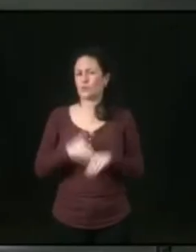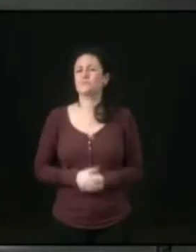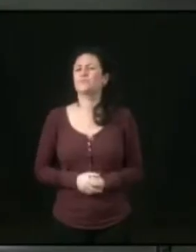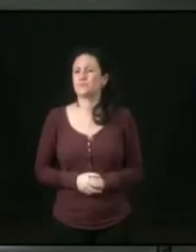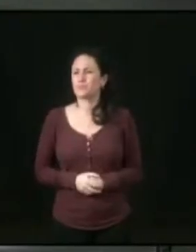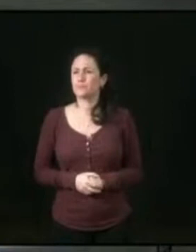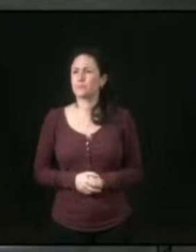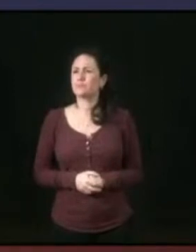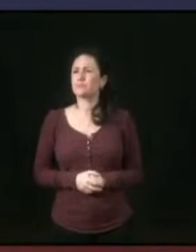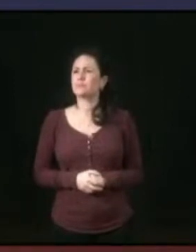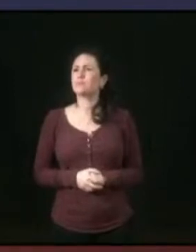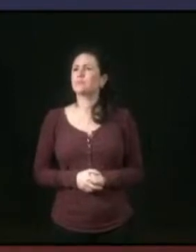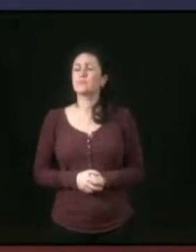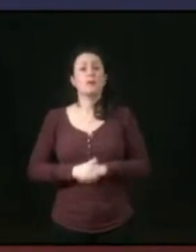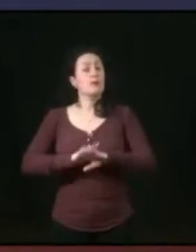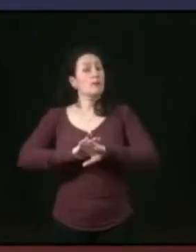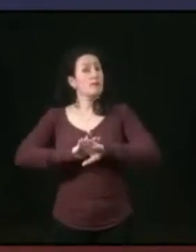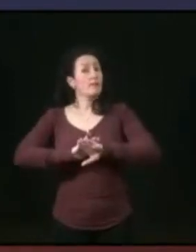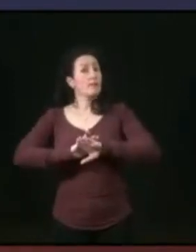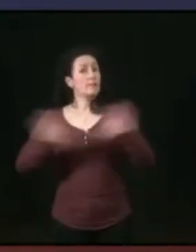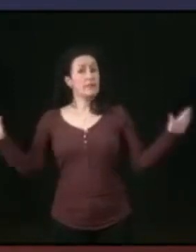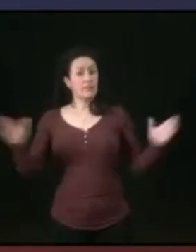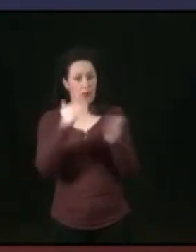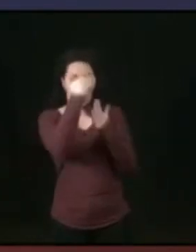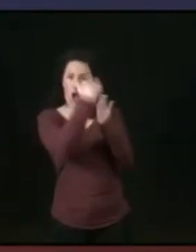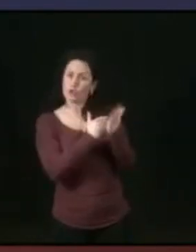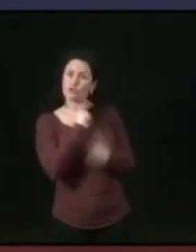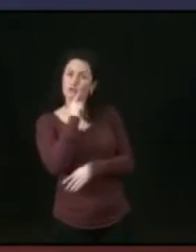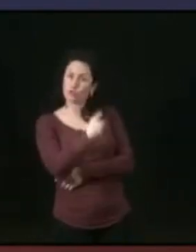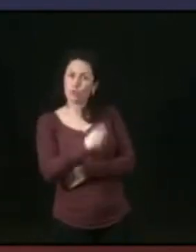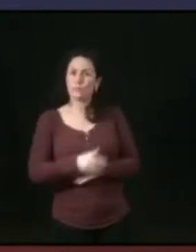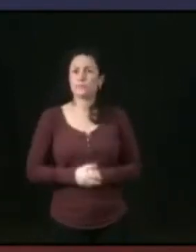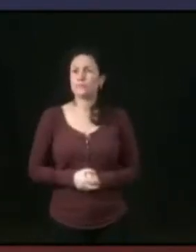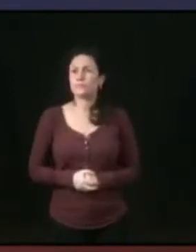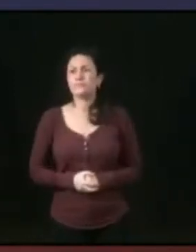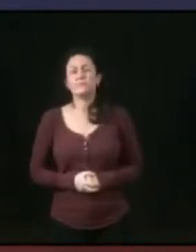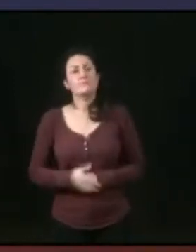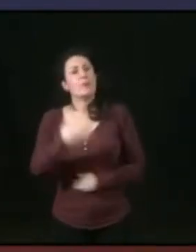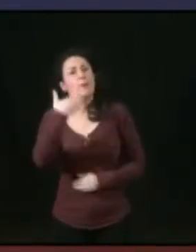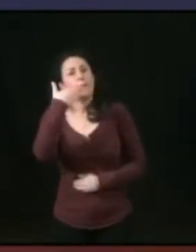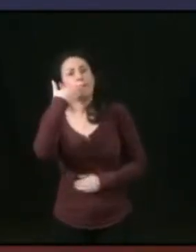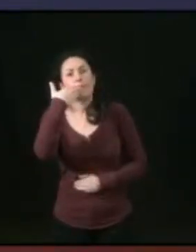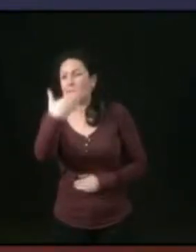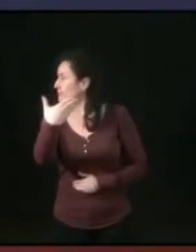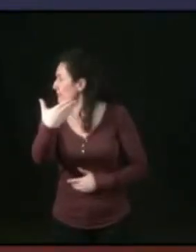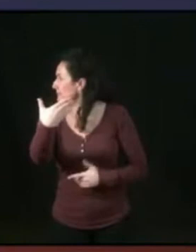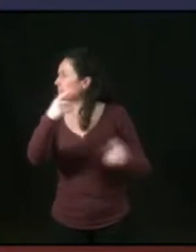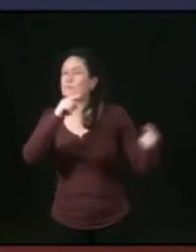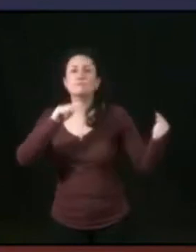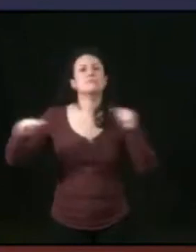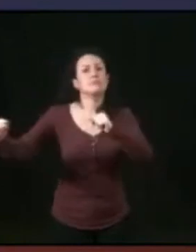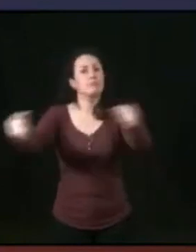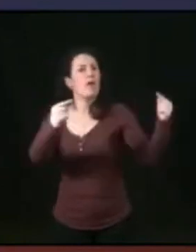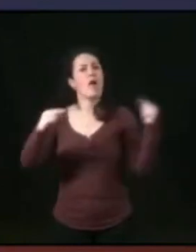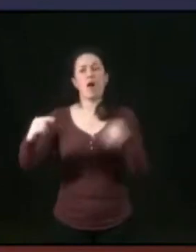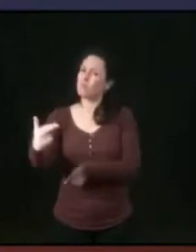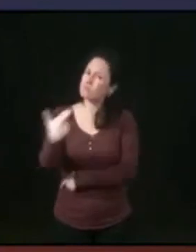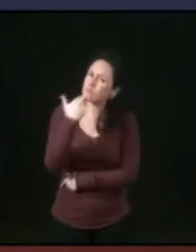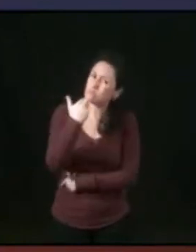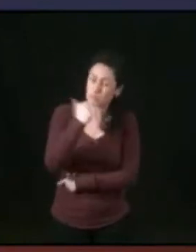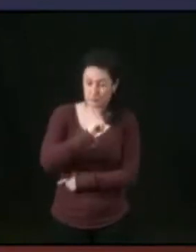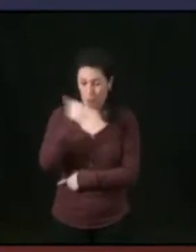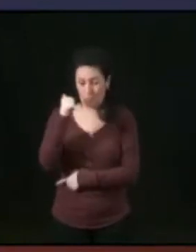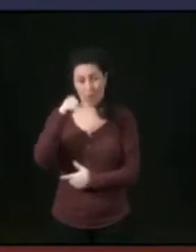Bien, mes chers collègues, il n'y a plus rien à l'ordre du jour. Je vous remercie pour la bonne qualité de débat. C'est le premier conseil de